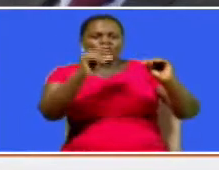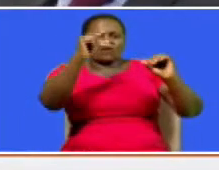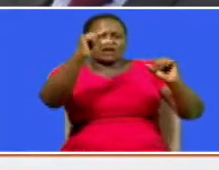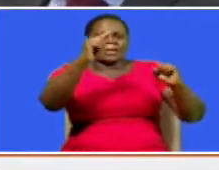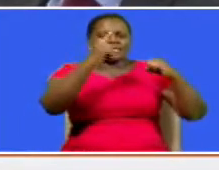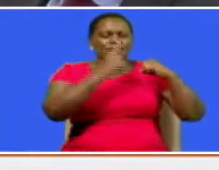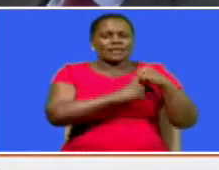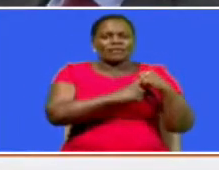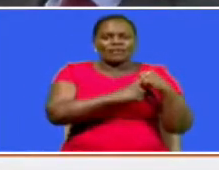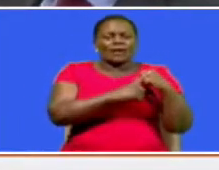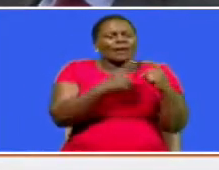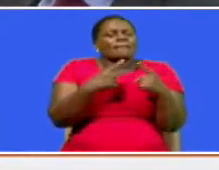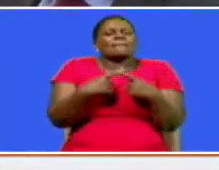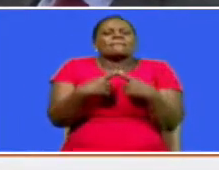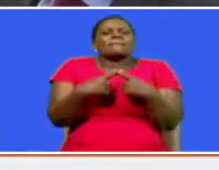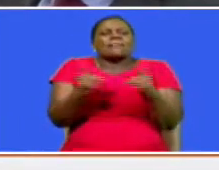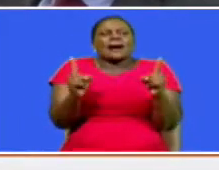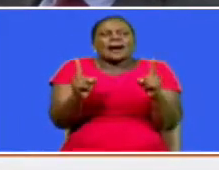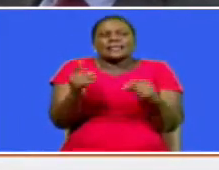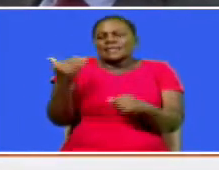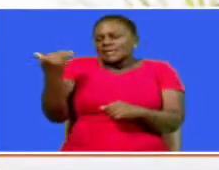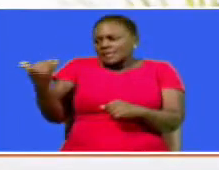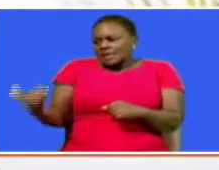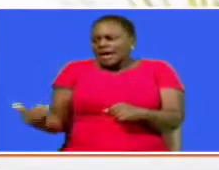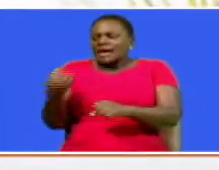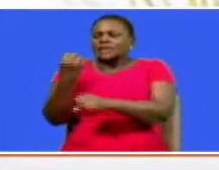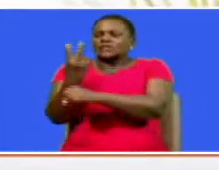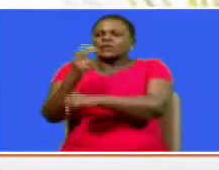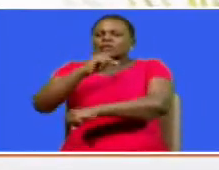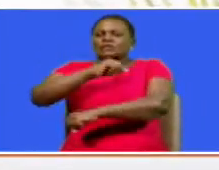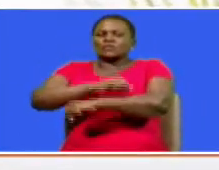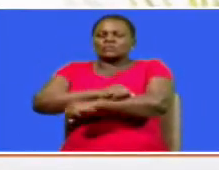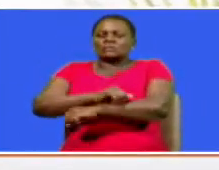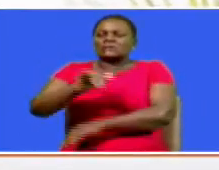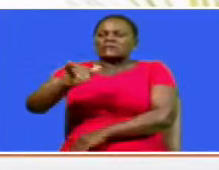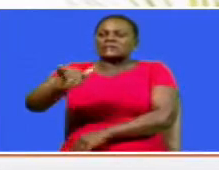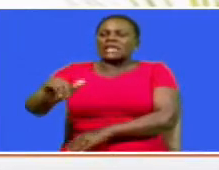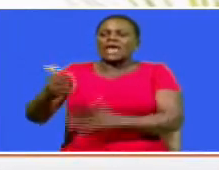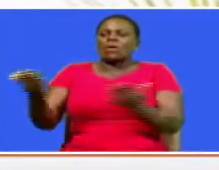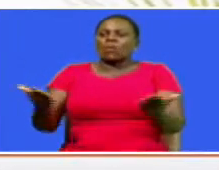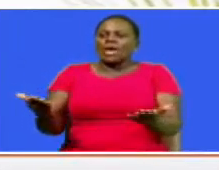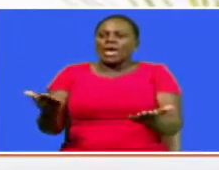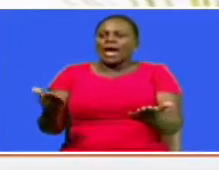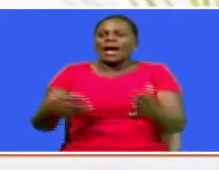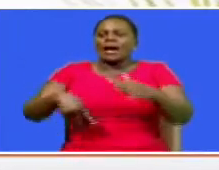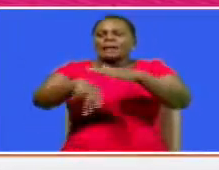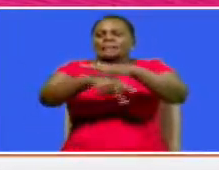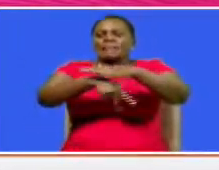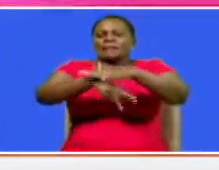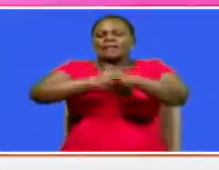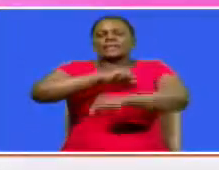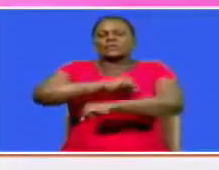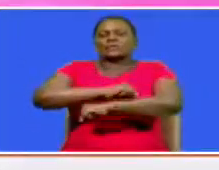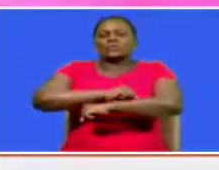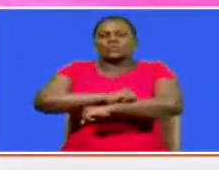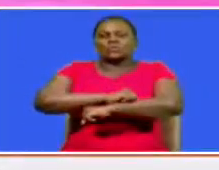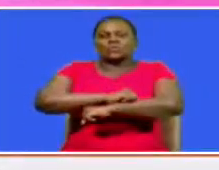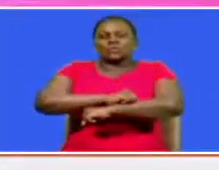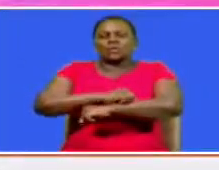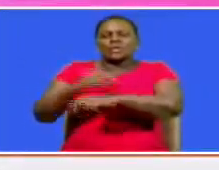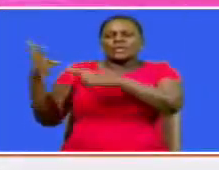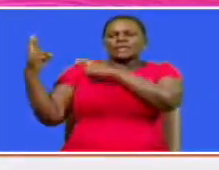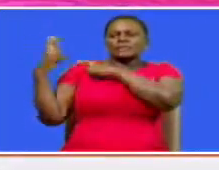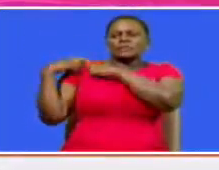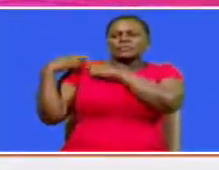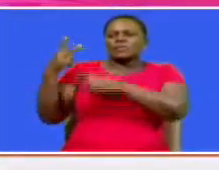7, but a junior secondary should be domiciled together with our primary school. Kuhusu jukumu